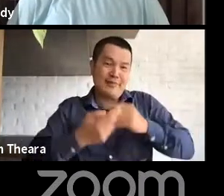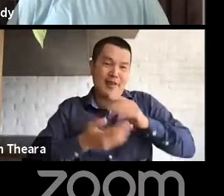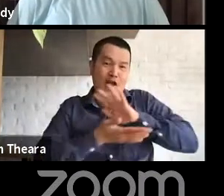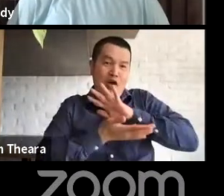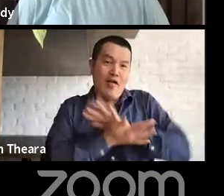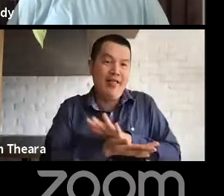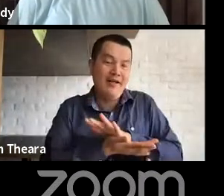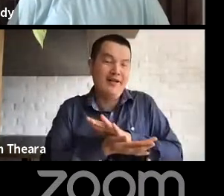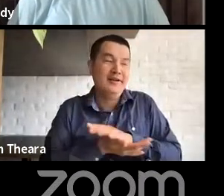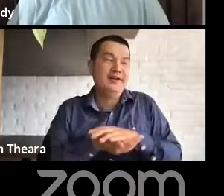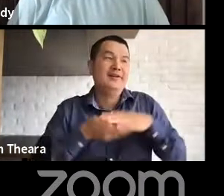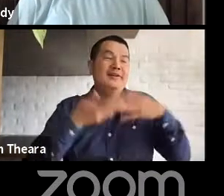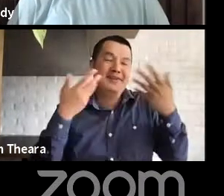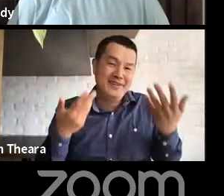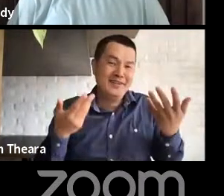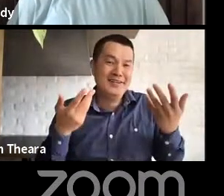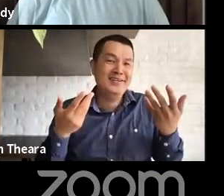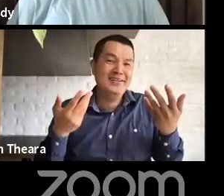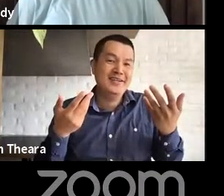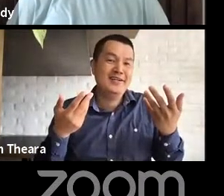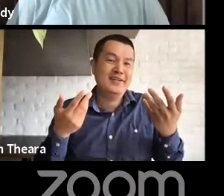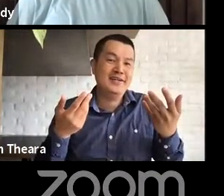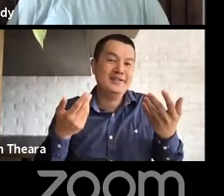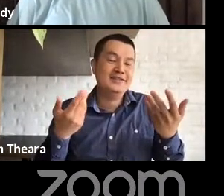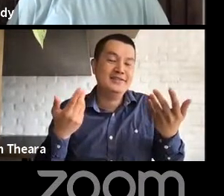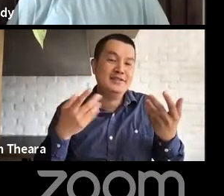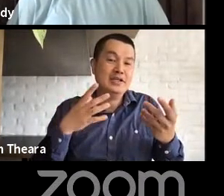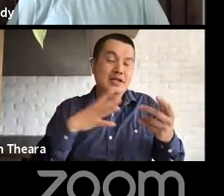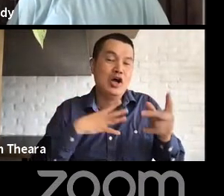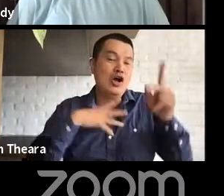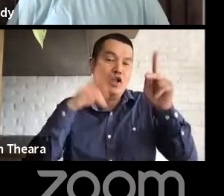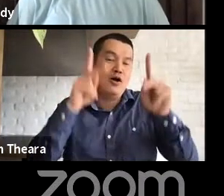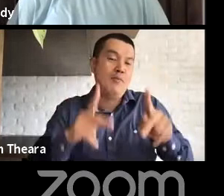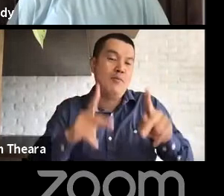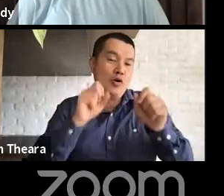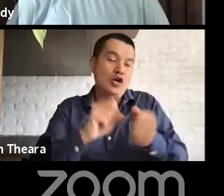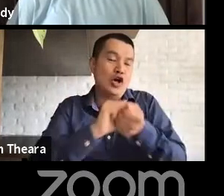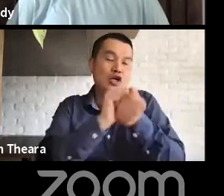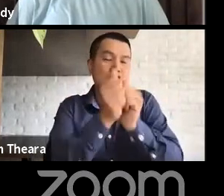ce signe-là. Donc, j'ai été baptisé, puis ça m'est collé.